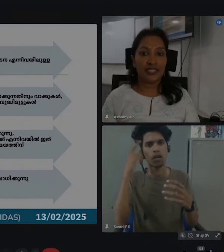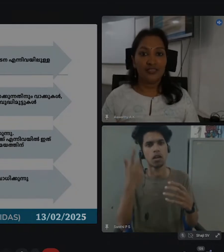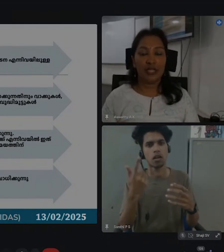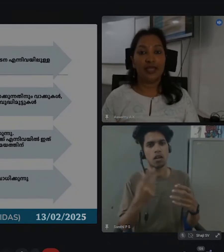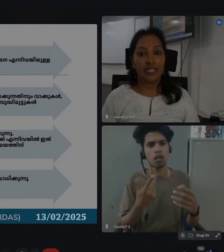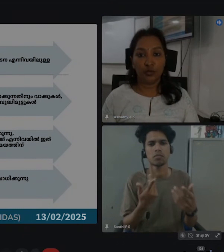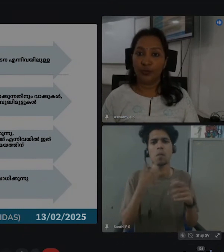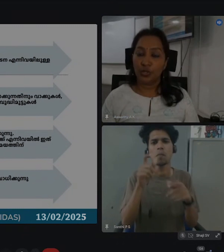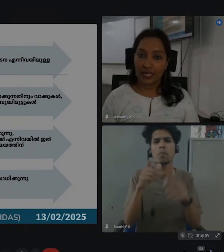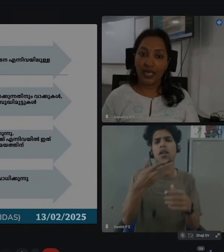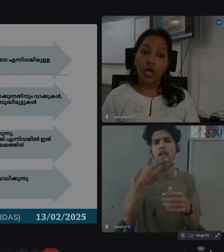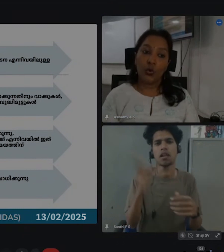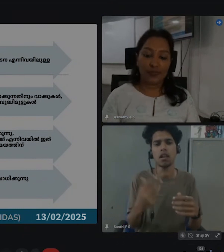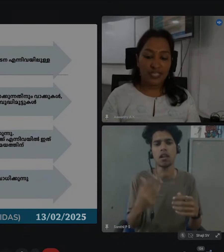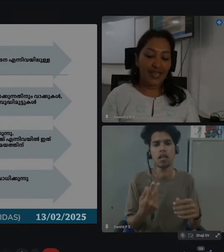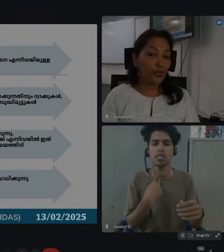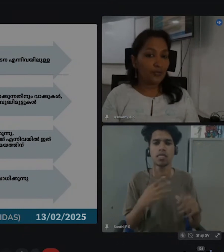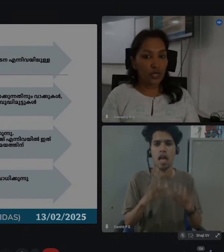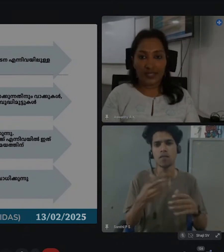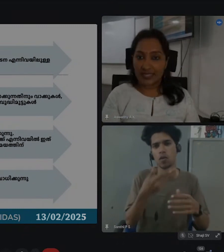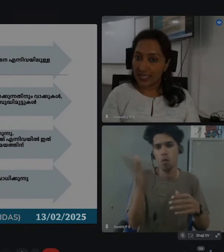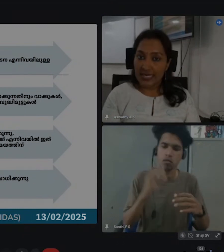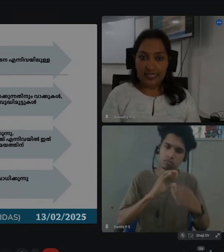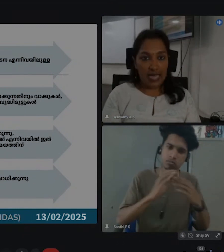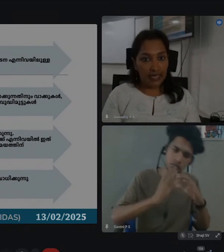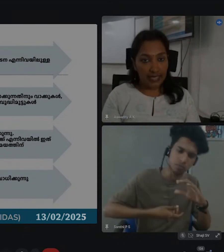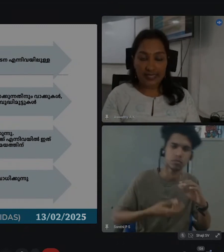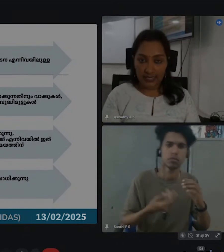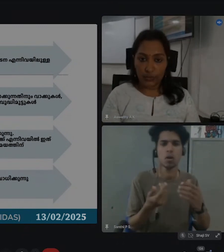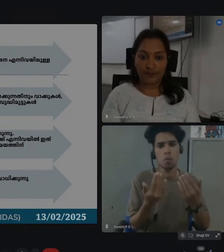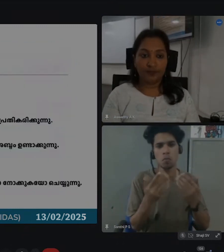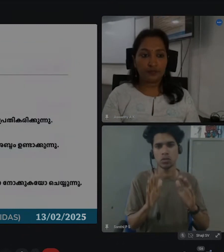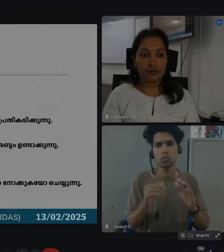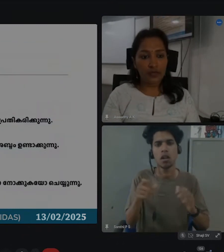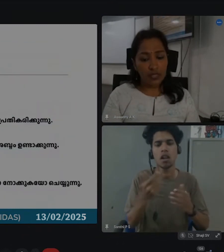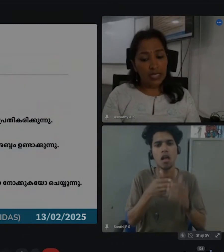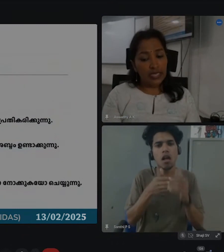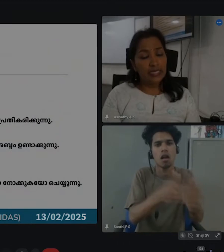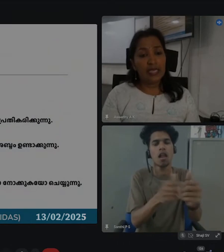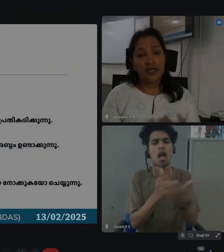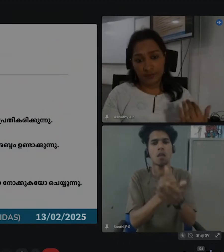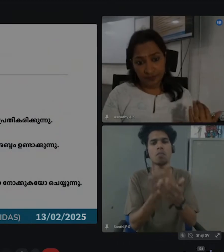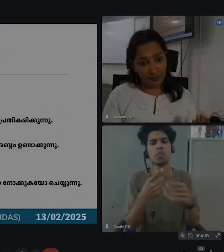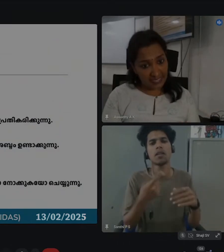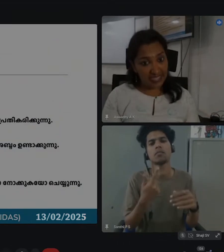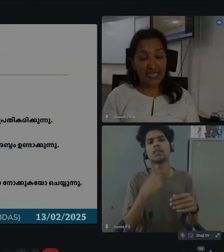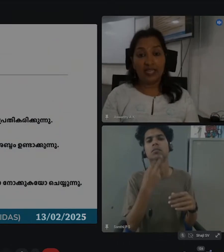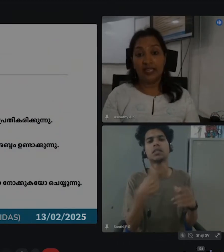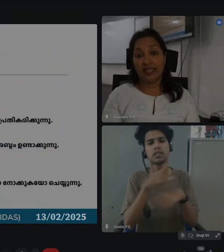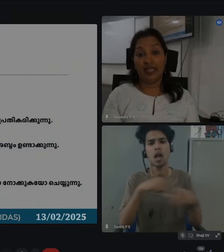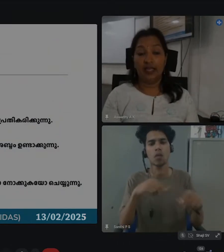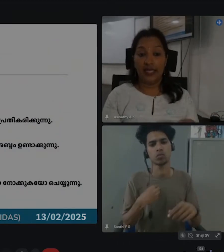പ്രായത്തിലുള്ളവരിലാണെന്നുണ്ടെങ്കിലും ആശയവിനിമയത്തിന് ബുദ്ധിമുട്ടുണ്ടെങ്കിൽ ഒരു സ്പീച്ച് ലാംഗ്വേജ് പെത്തോളജിസ്റ്റിന് സഹായിക്കാൻ സാധിക്കും. ഇനി ഞാൻ